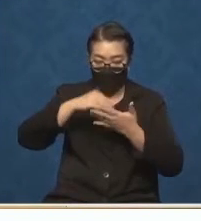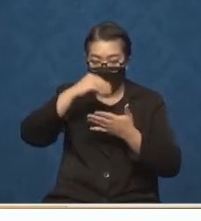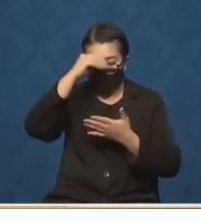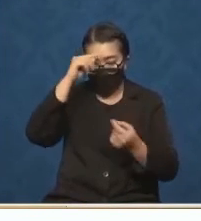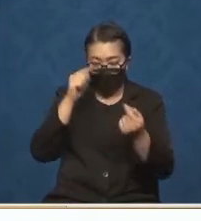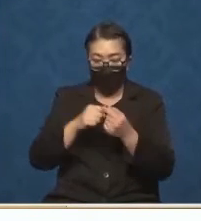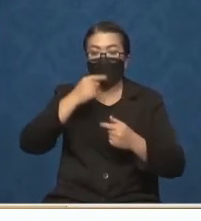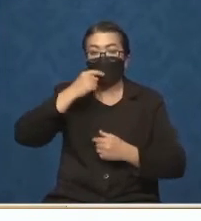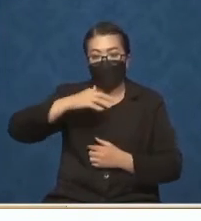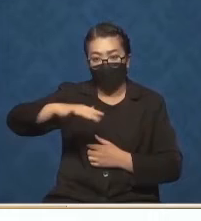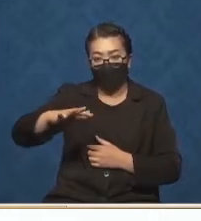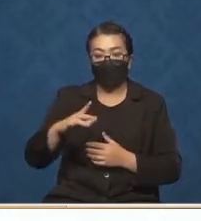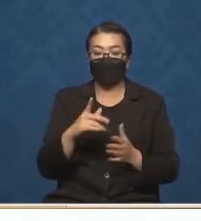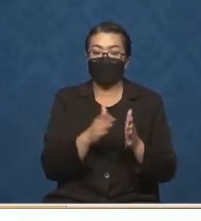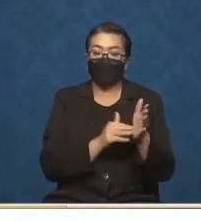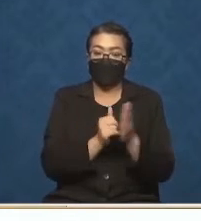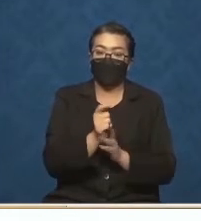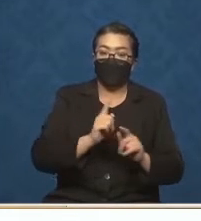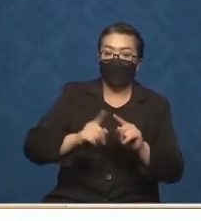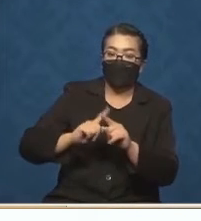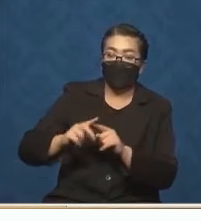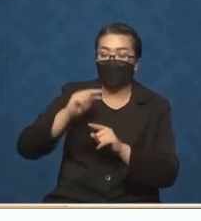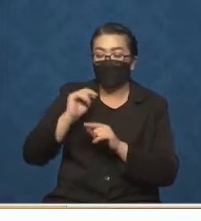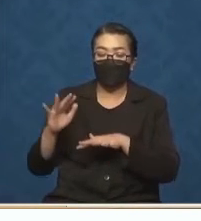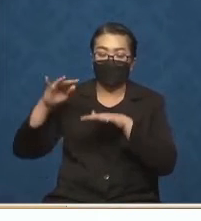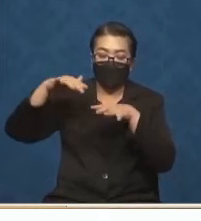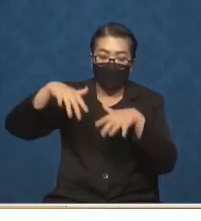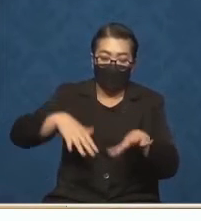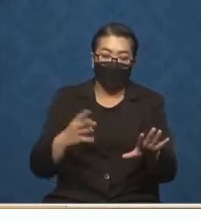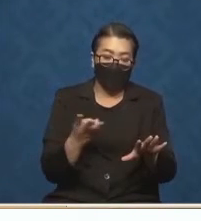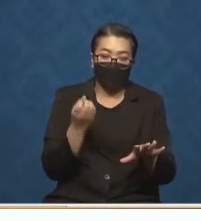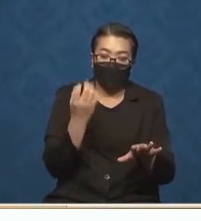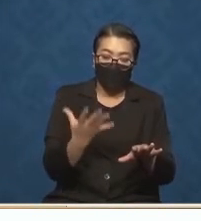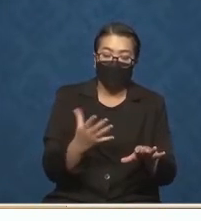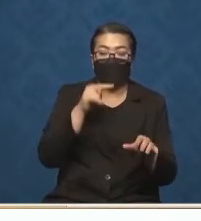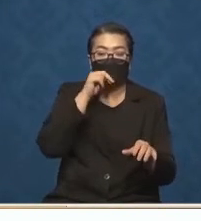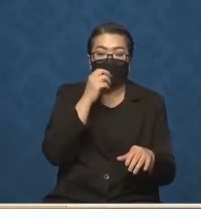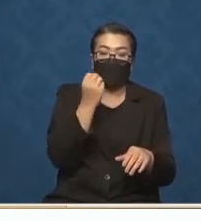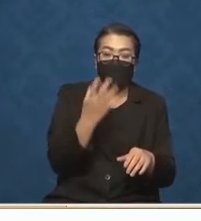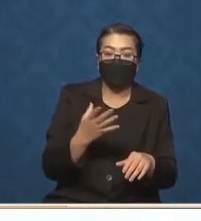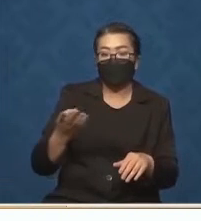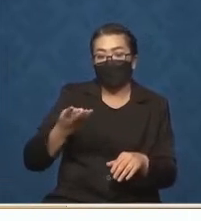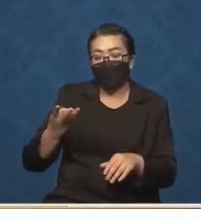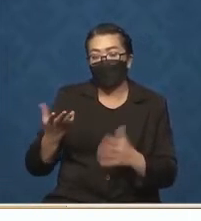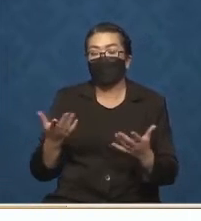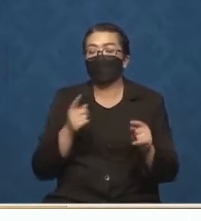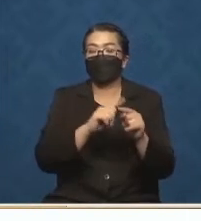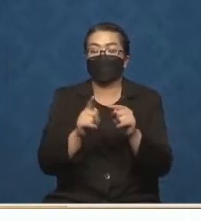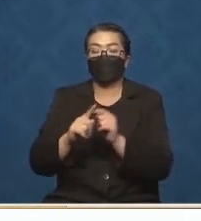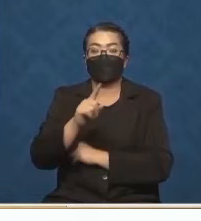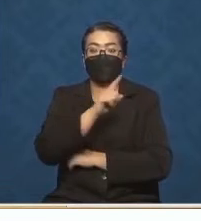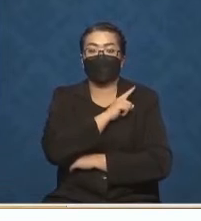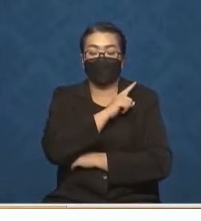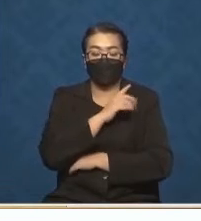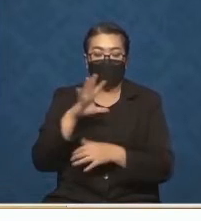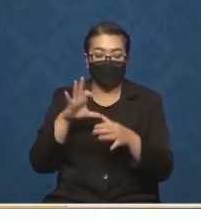มาชีแจง มหายหนวยงานครับที่ระบอยใรายงานที่มีหน้าที่เกี่ยวของ